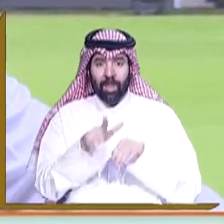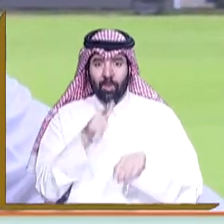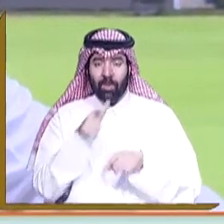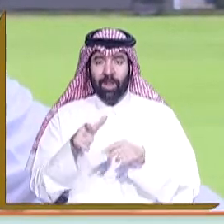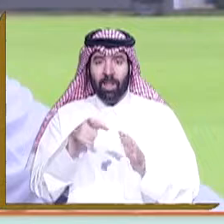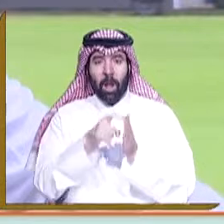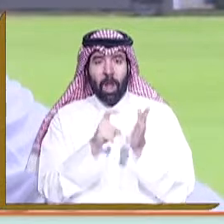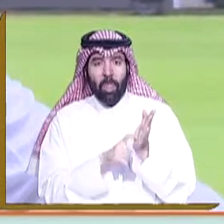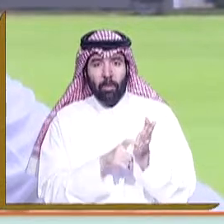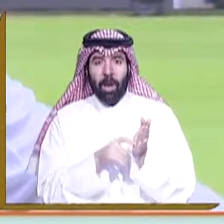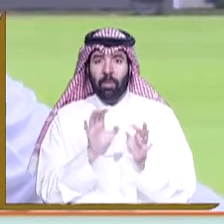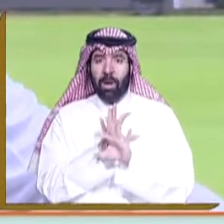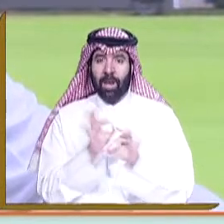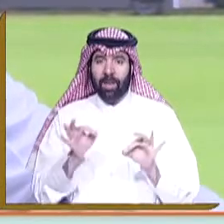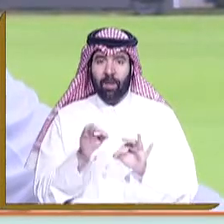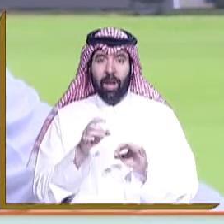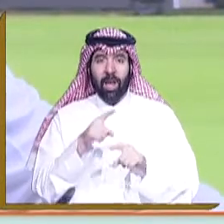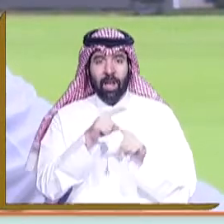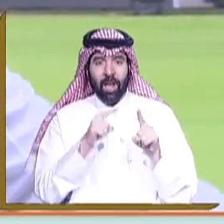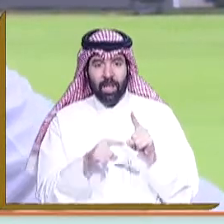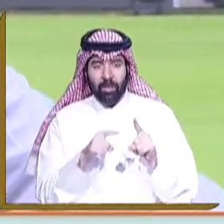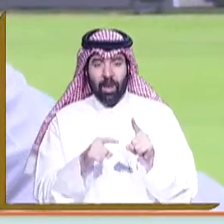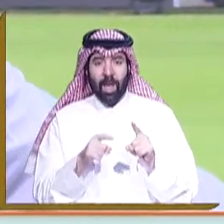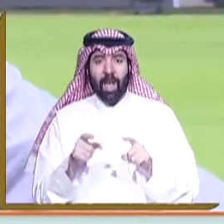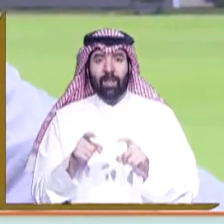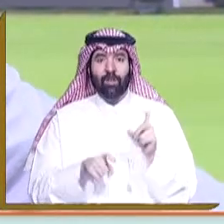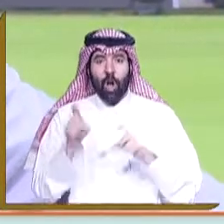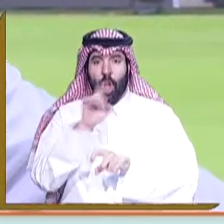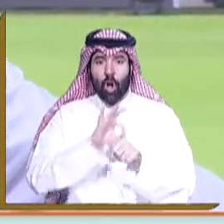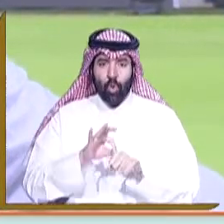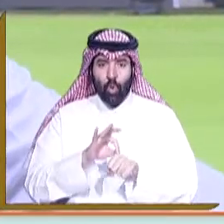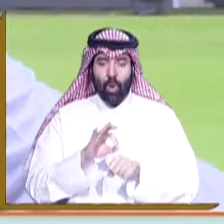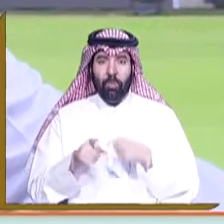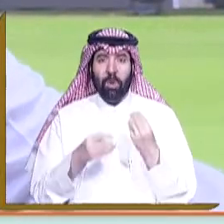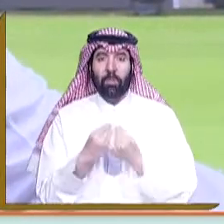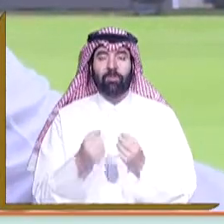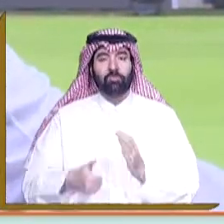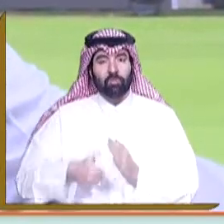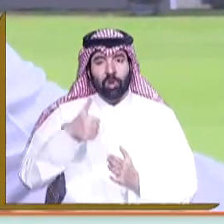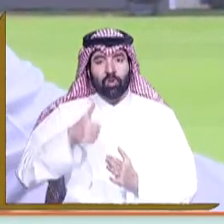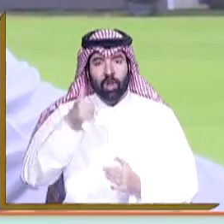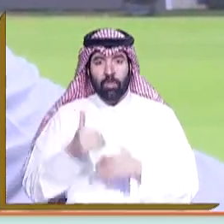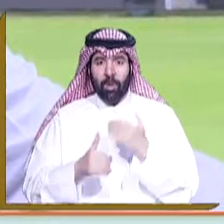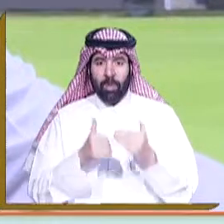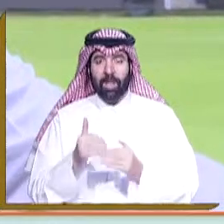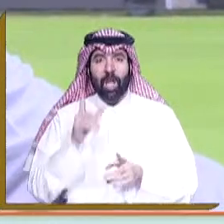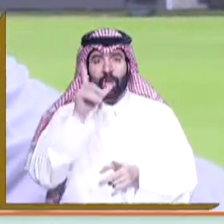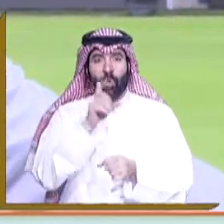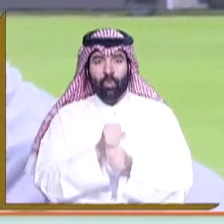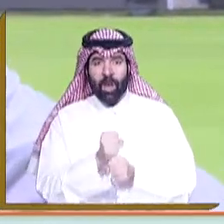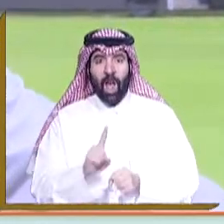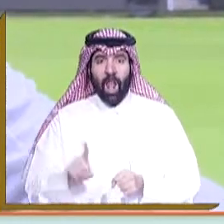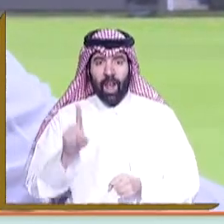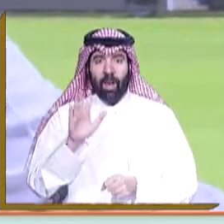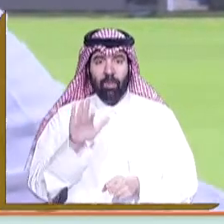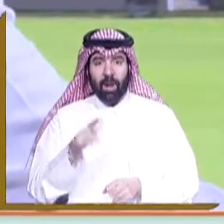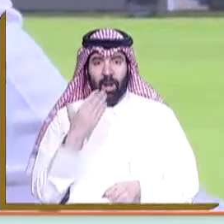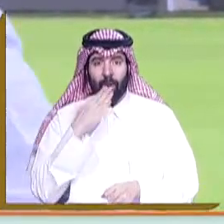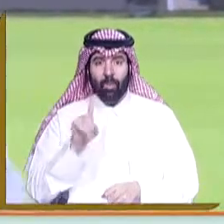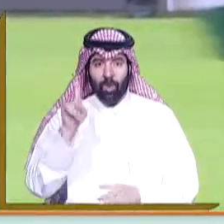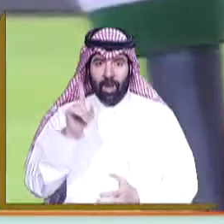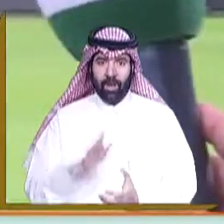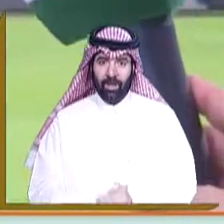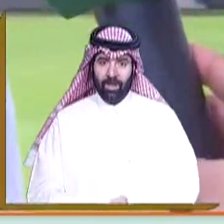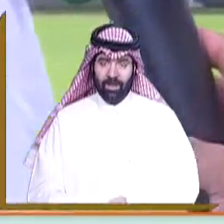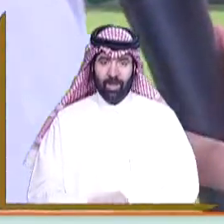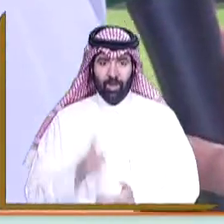المعايير بالنسبة لأيام كورونا، ولله الحمد نجحنا بجودة عالية وبتوفير بيئة تدريبية ذات جودة عالية الحمد لله يا ربي.